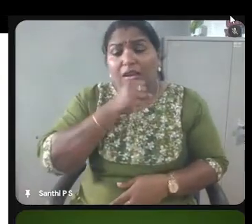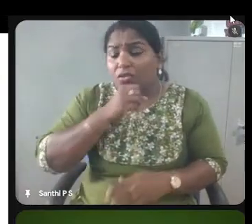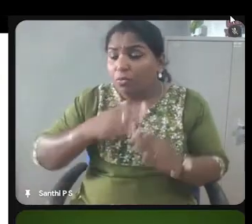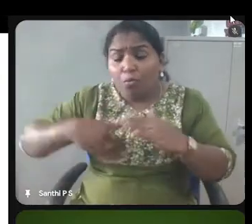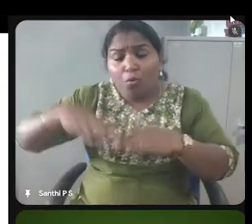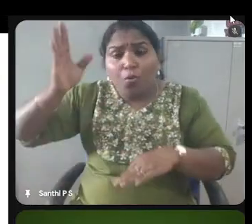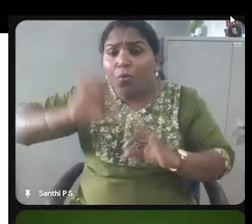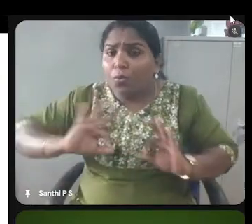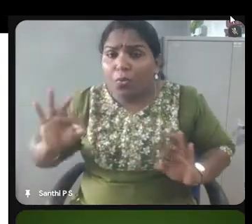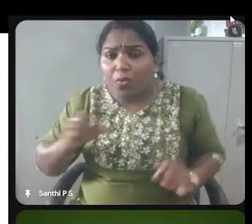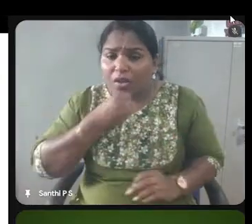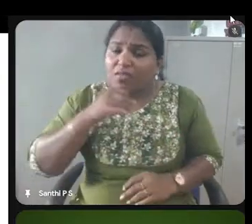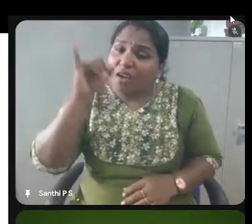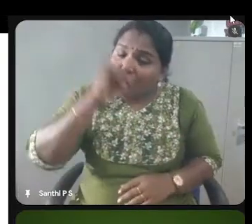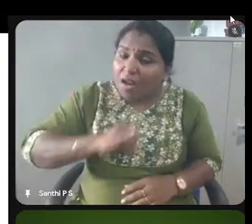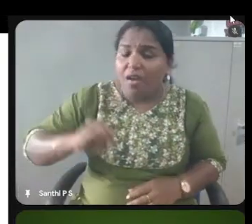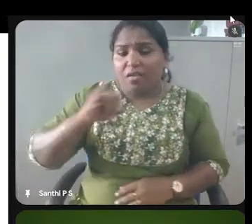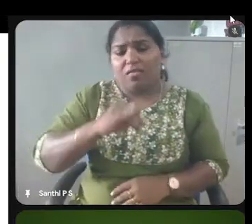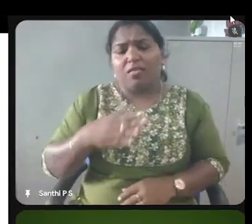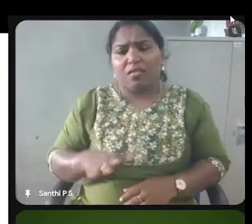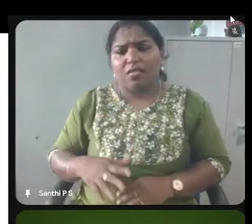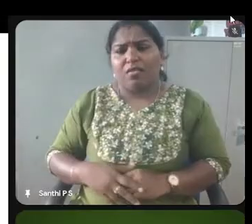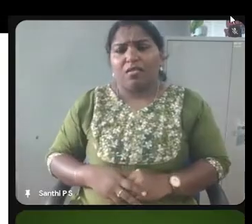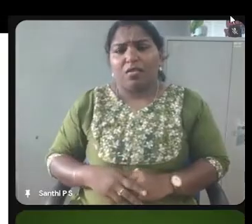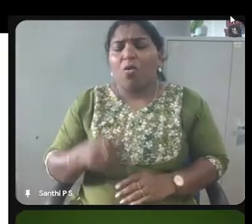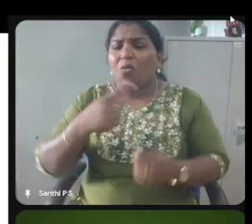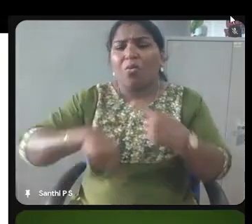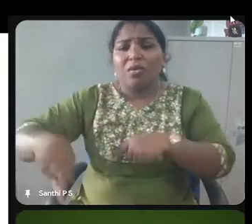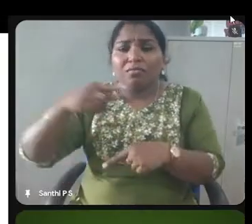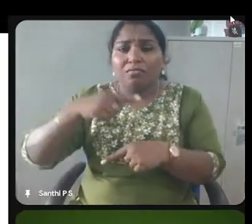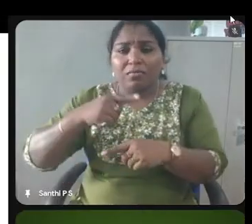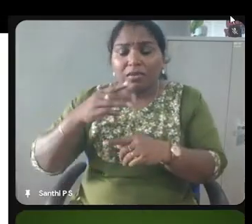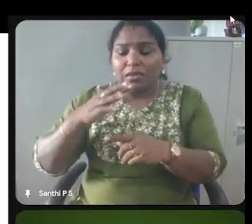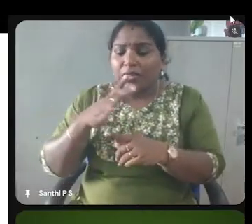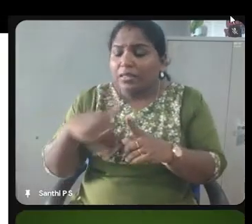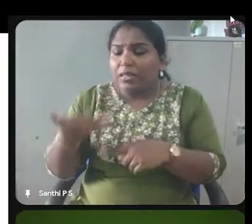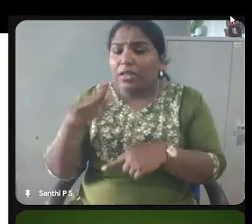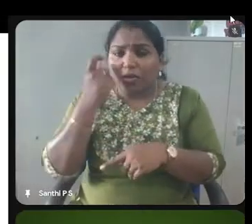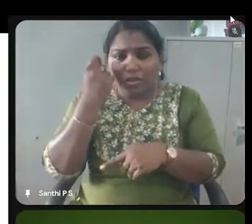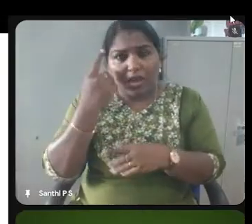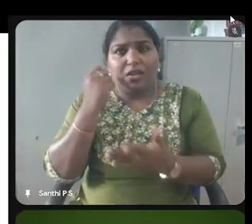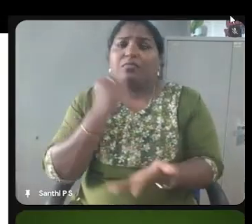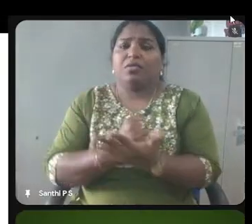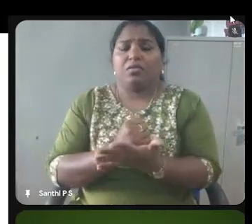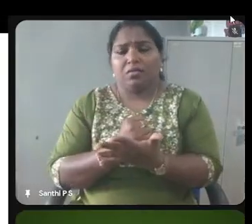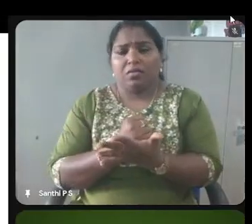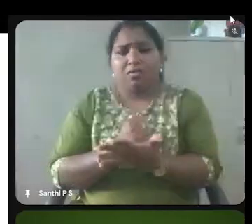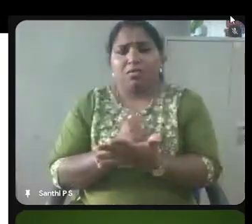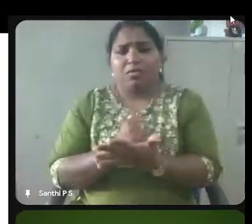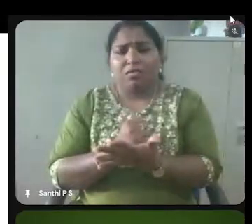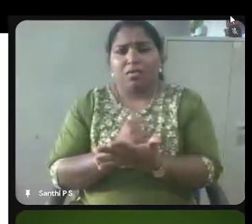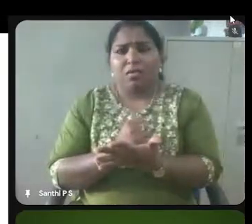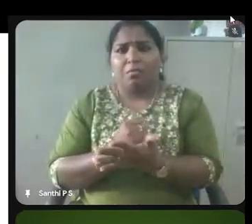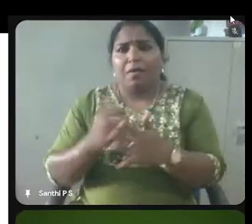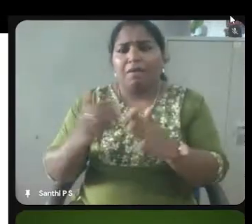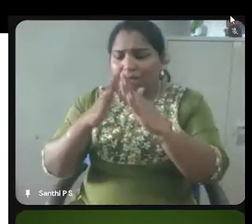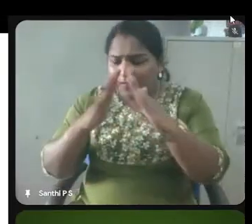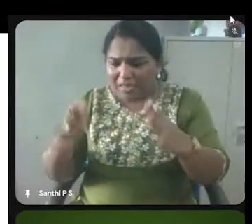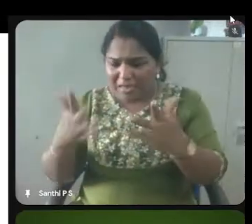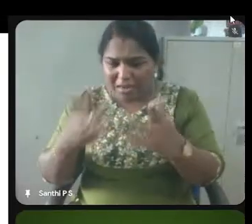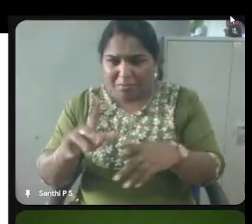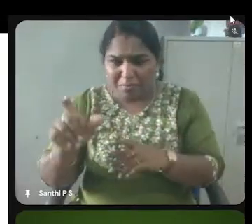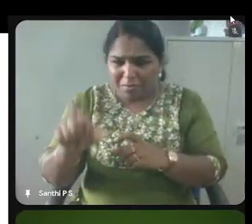കുട്ടിയുമല്ല. സാഹചര്യം മനസ്സിലാക്കിയാലേ നമുക്ക് എന്തായിരിക്കും അവിടെ സംഭവിച്ചത്, വീട്ടിൽ ആരെങ്കിലും വരുന്നുണ്ടോ,